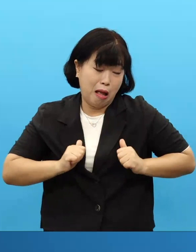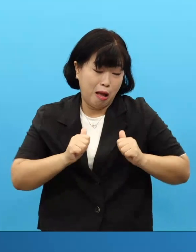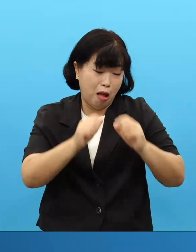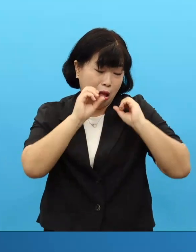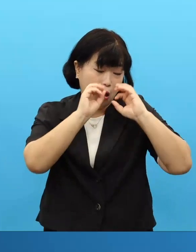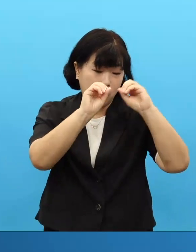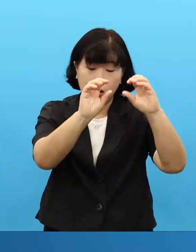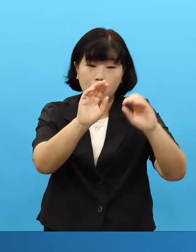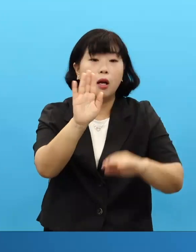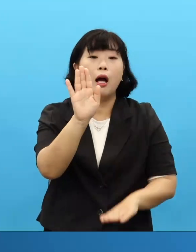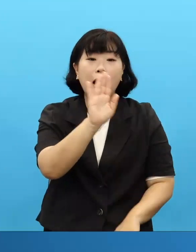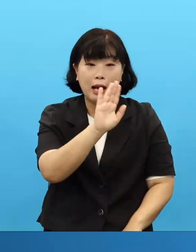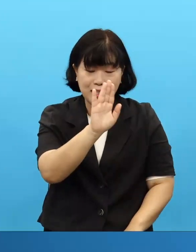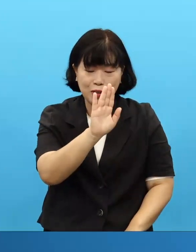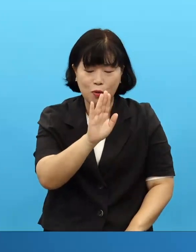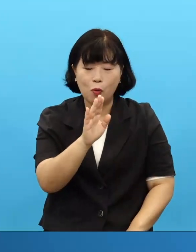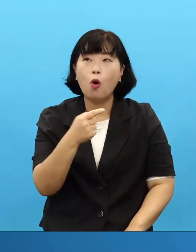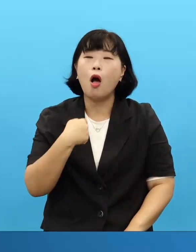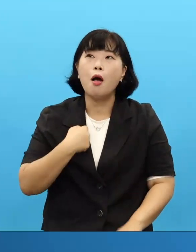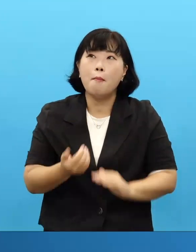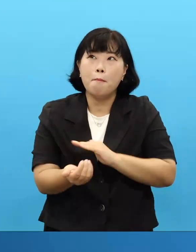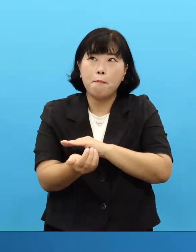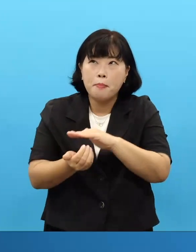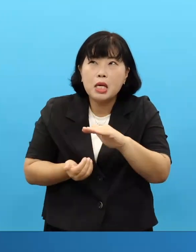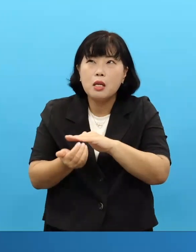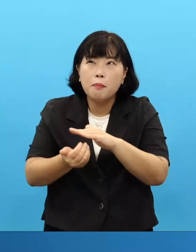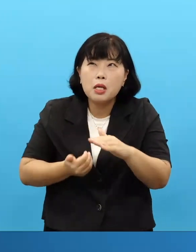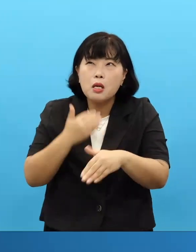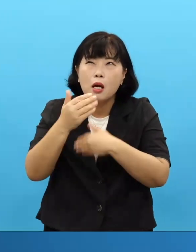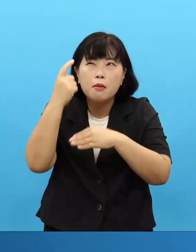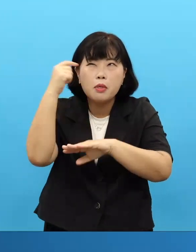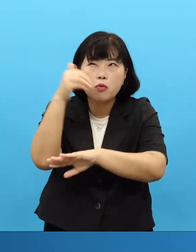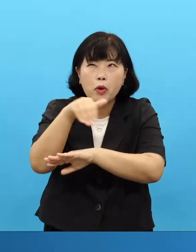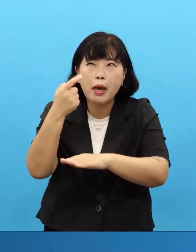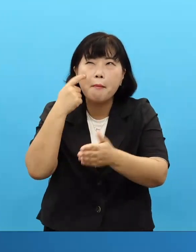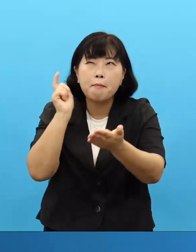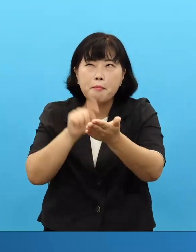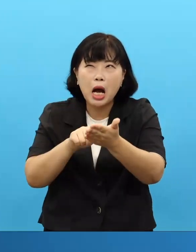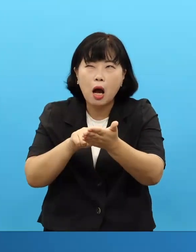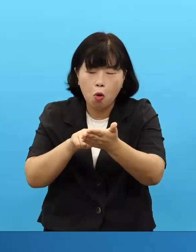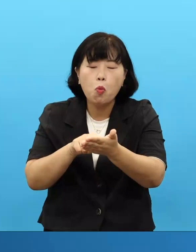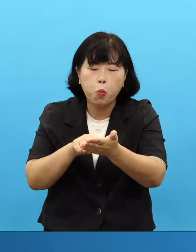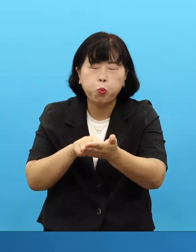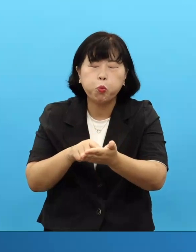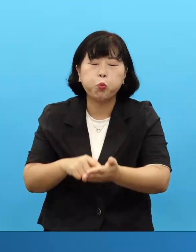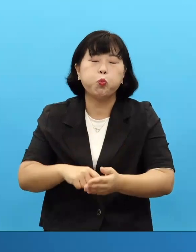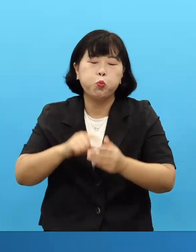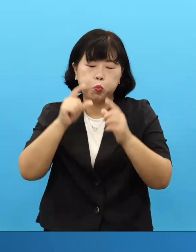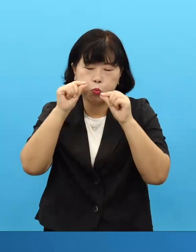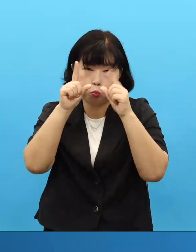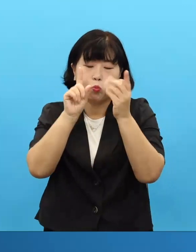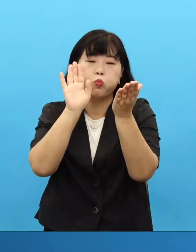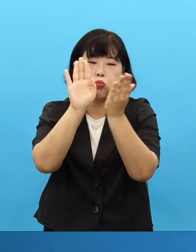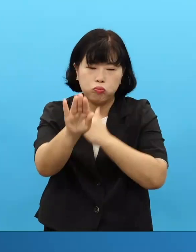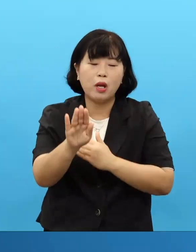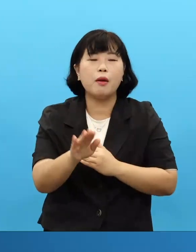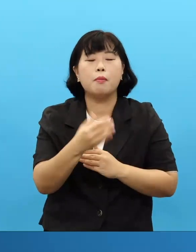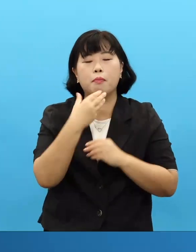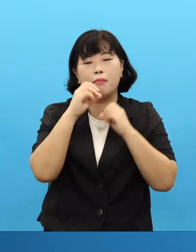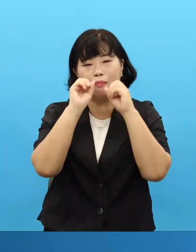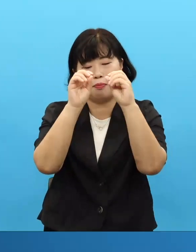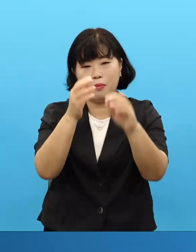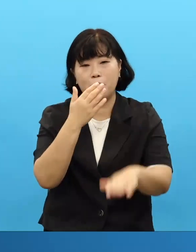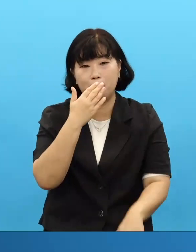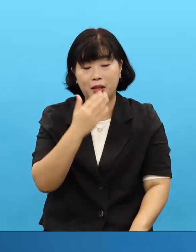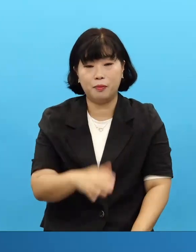요즘 단어 망대라고 나오죠. 망대란 단어 모르면요, 이집사라는 무슨 말인지 몰라요. 그렇죠. We keep using the terminology partisan, but if